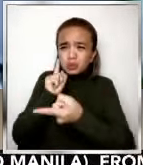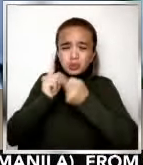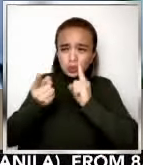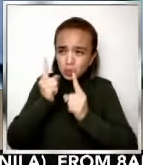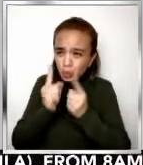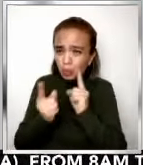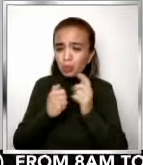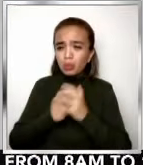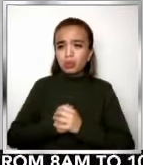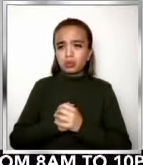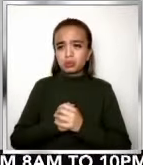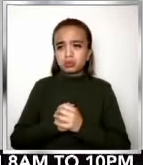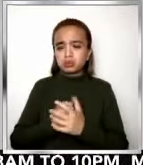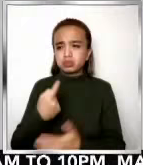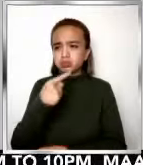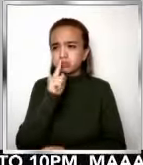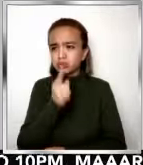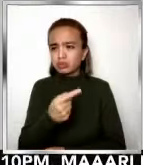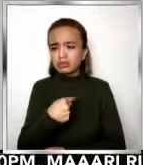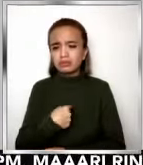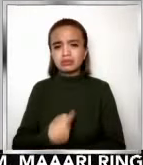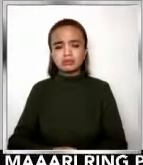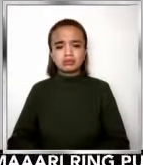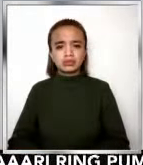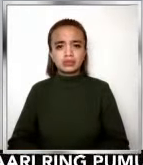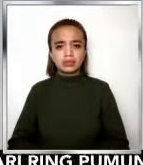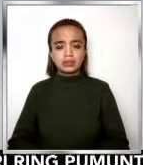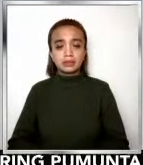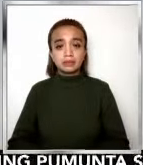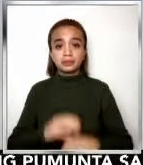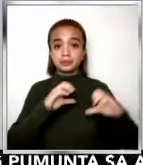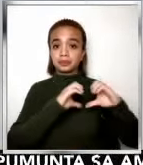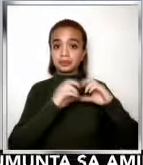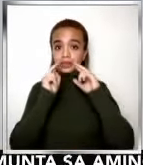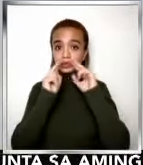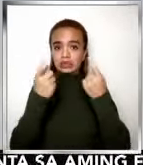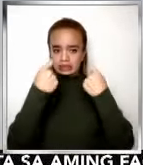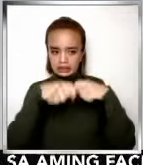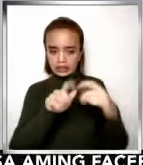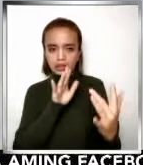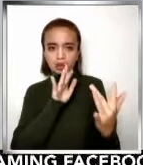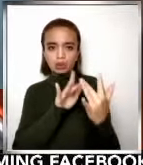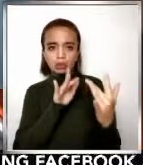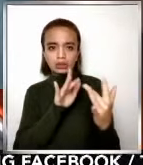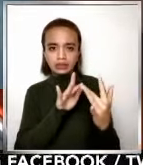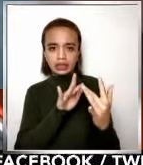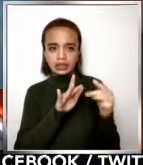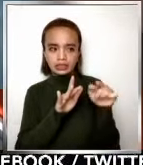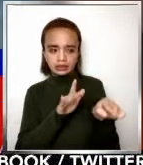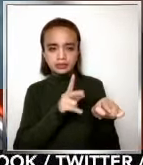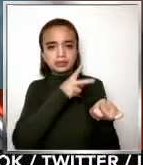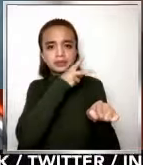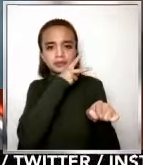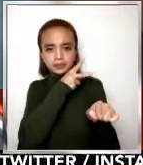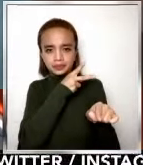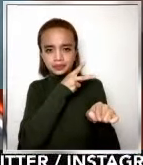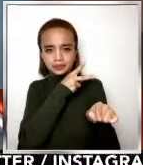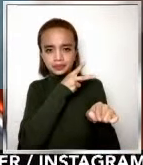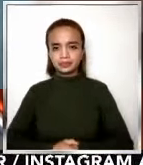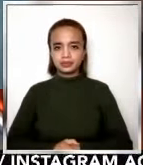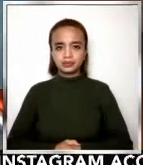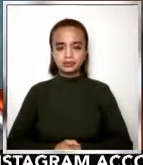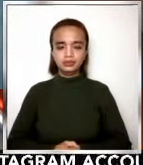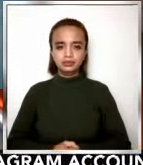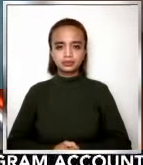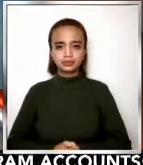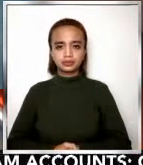sa akin. Sinusubukan pa rin ng GMA News na makontak ang inireklamo ng mga biktima. JP Soriano,